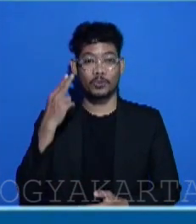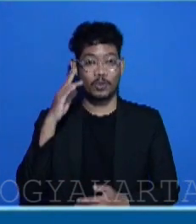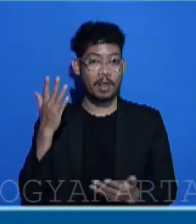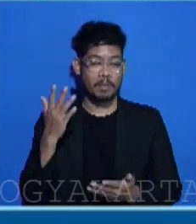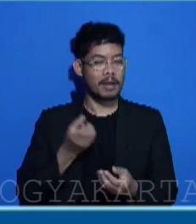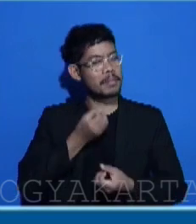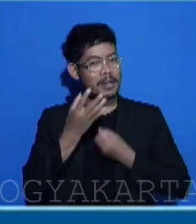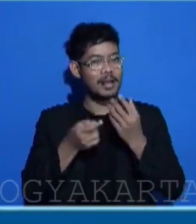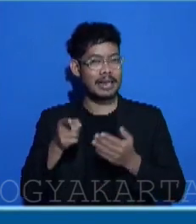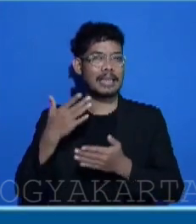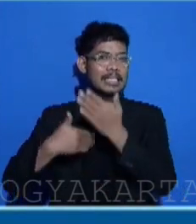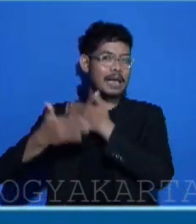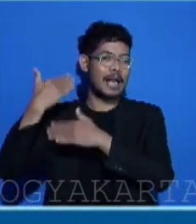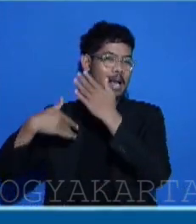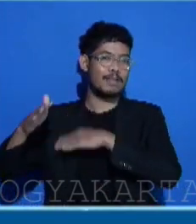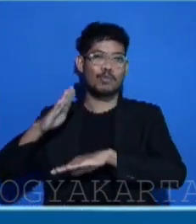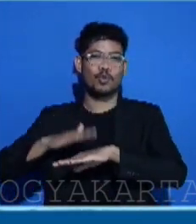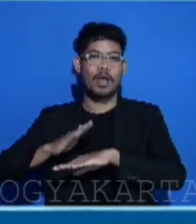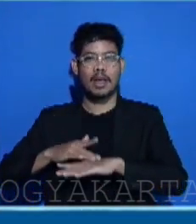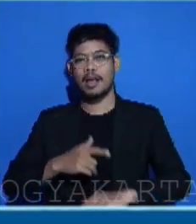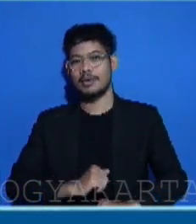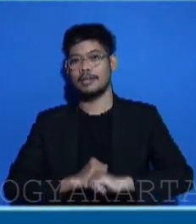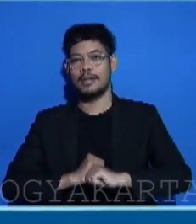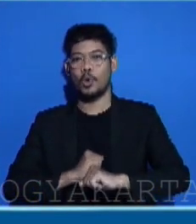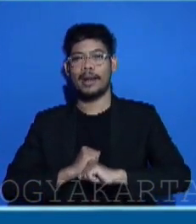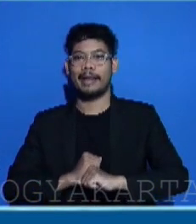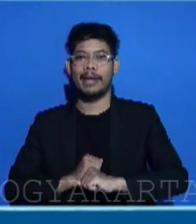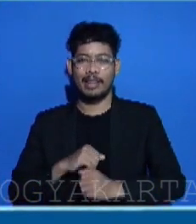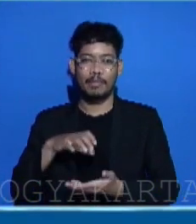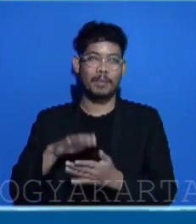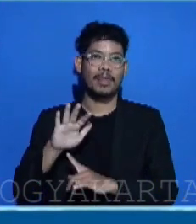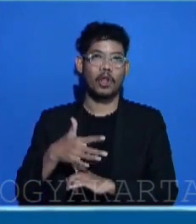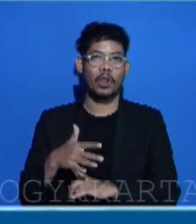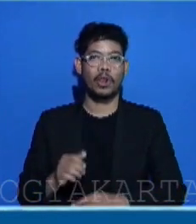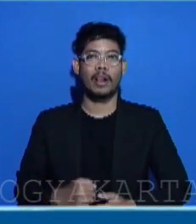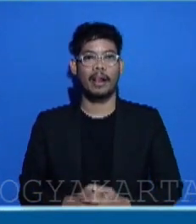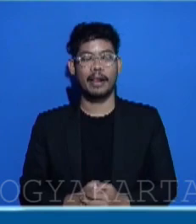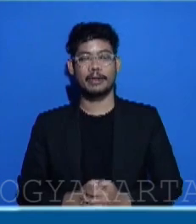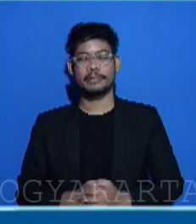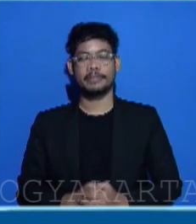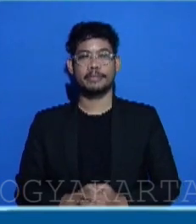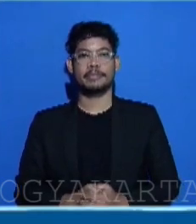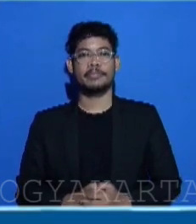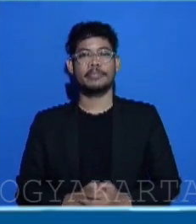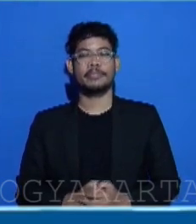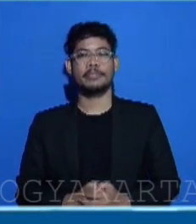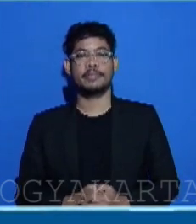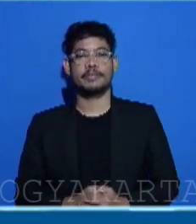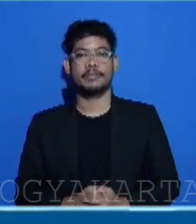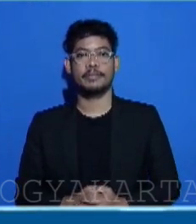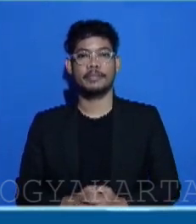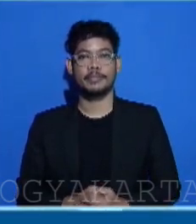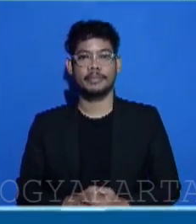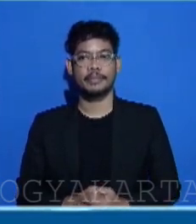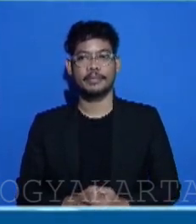ingkang namung wonten ing tlatah girirejo Imogiri kadang Kang Remen jalaran kesenian Doger meniko mboten